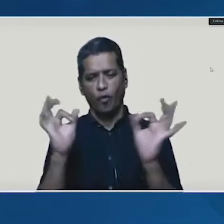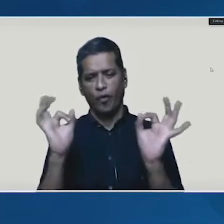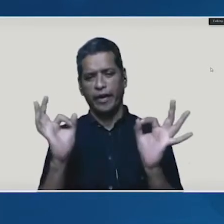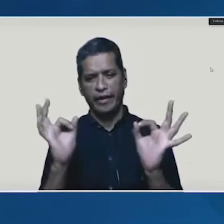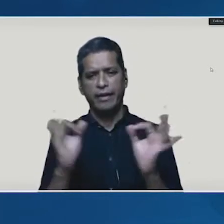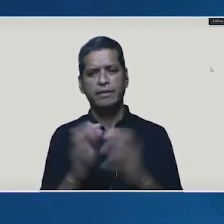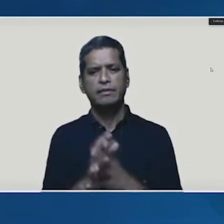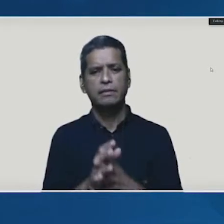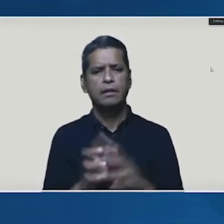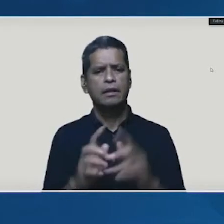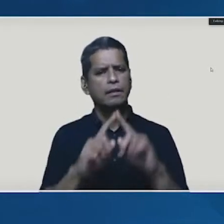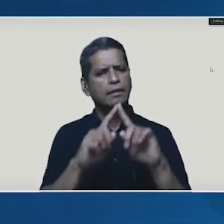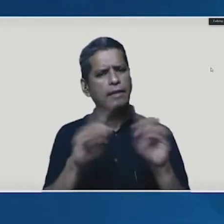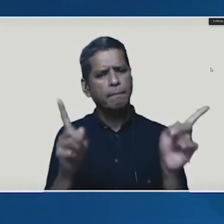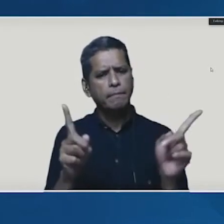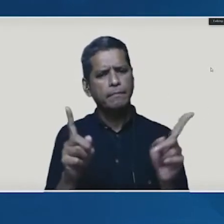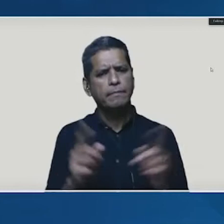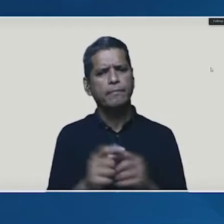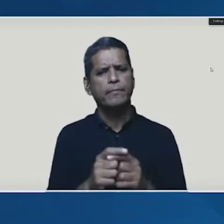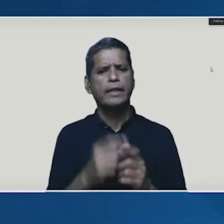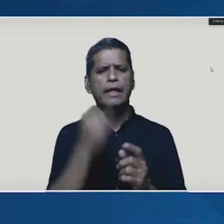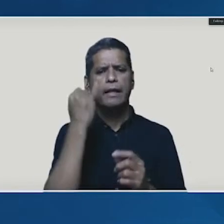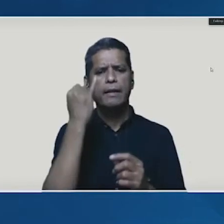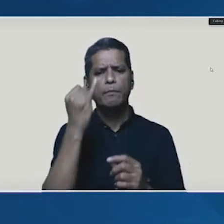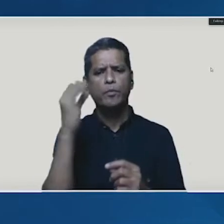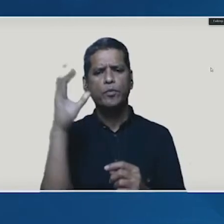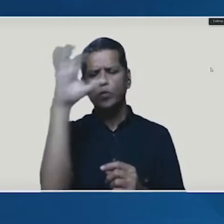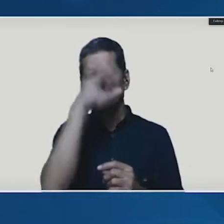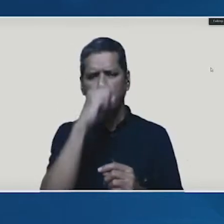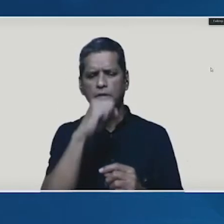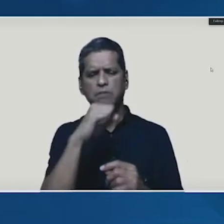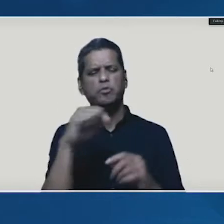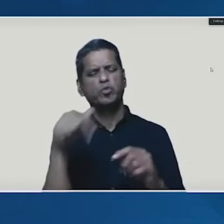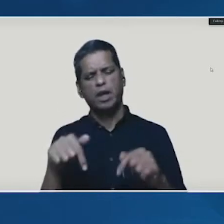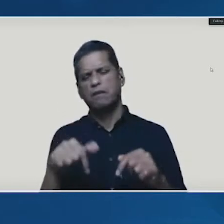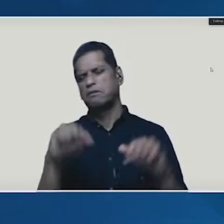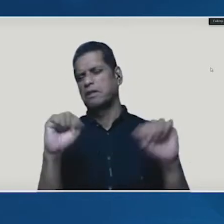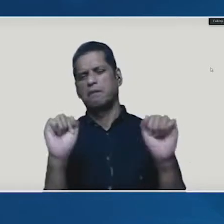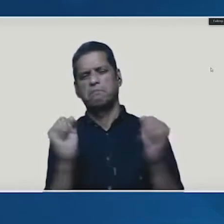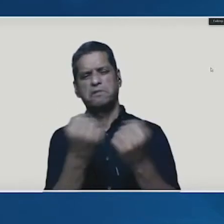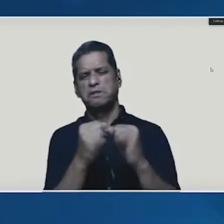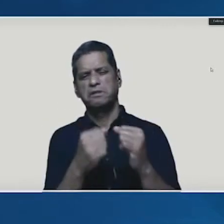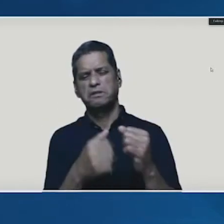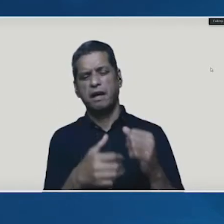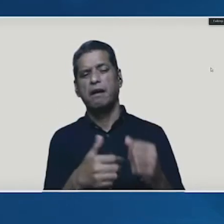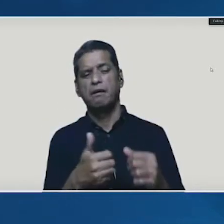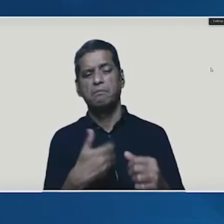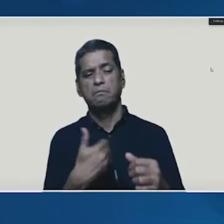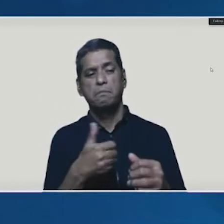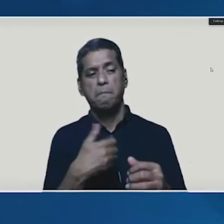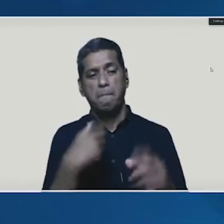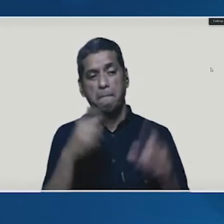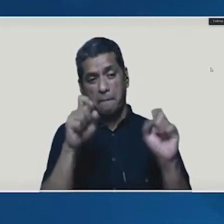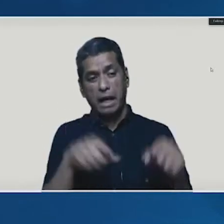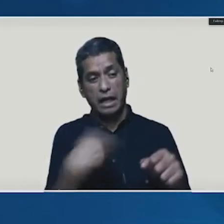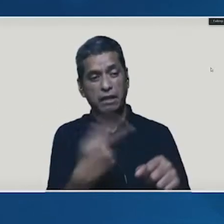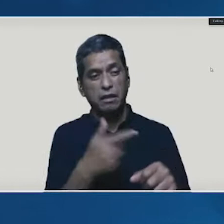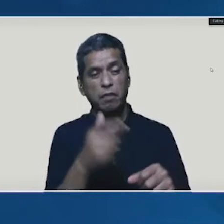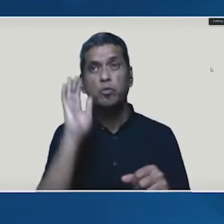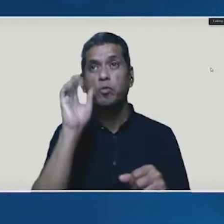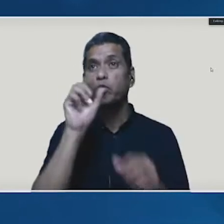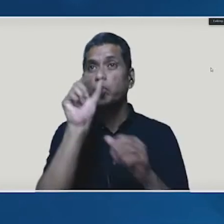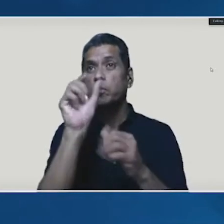ilmu pengetahuan juga tidak bisa diandalkan untuk kita taruh hidup kita untuk memiliki masa depan yang